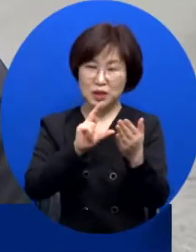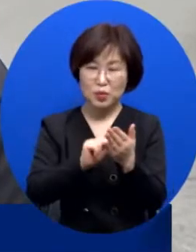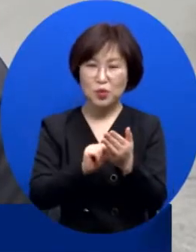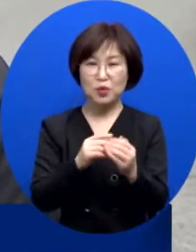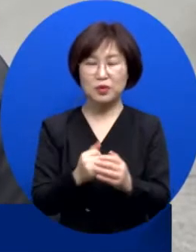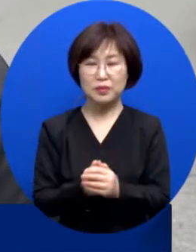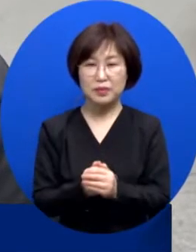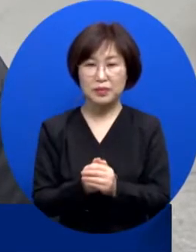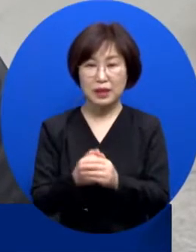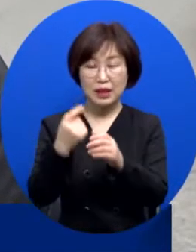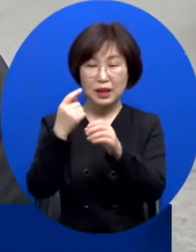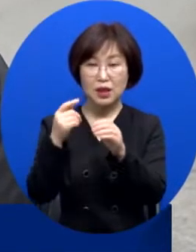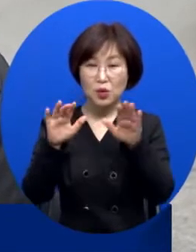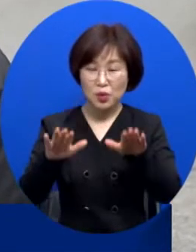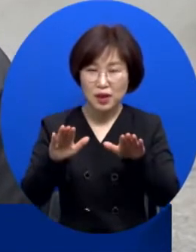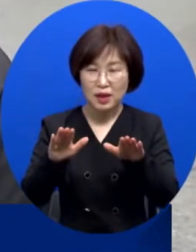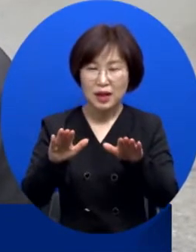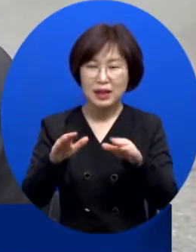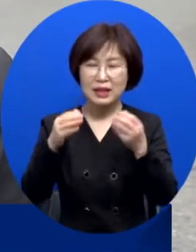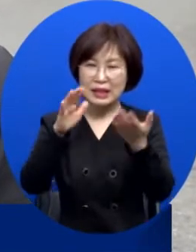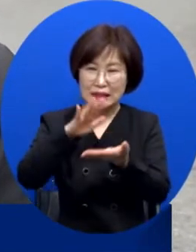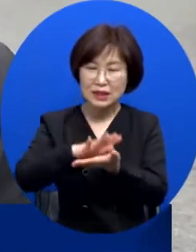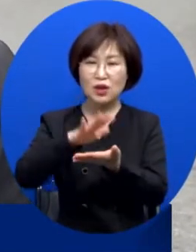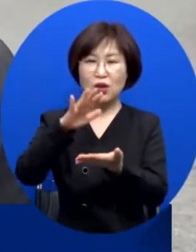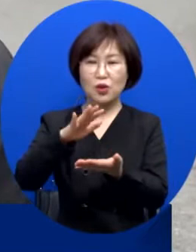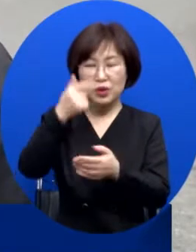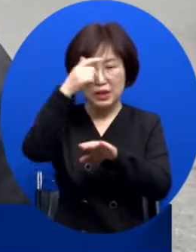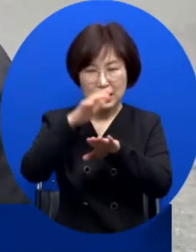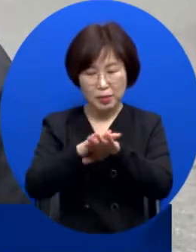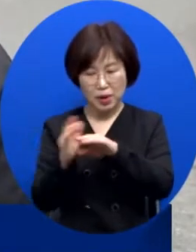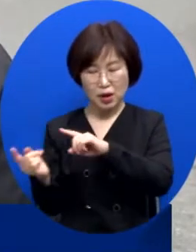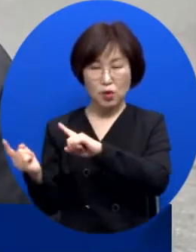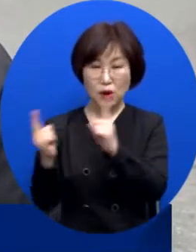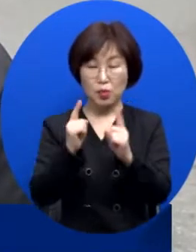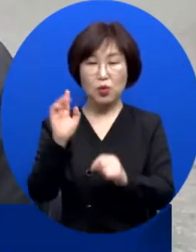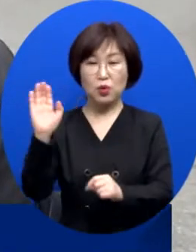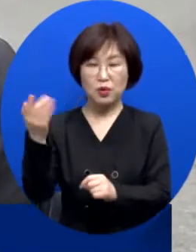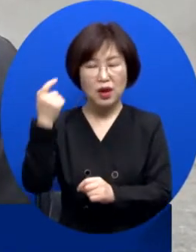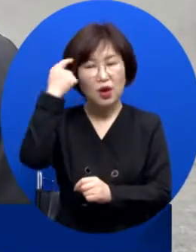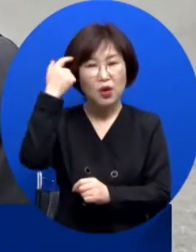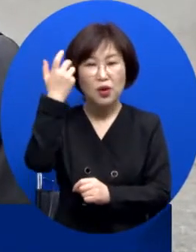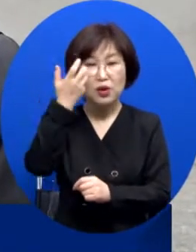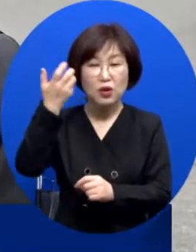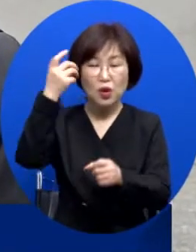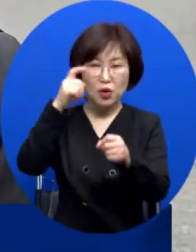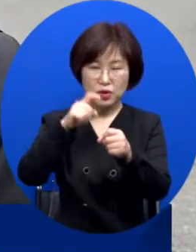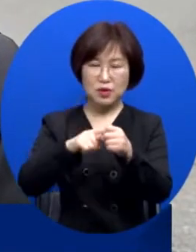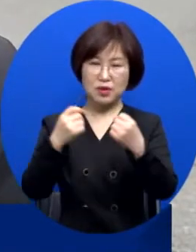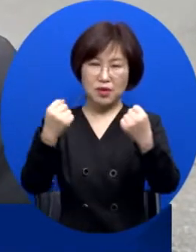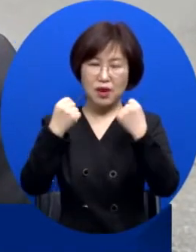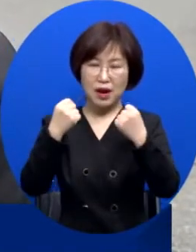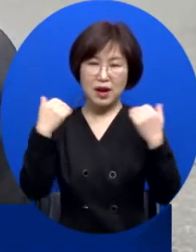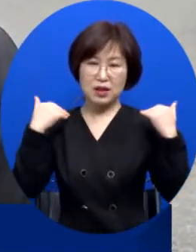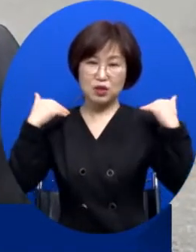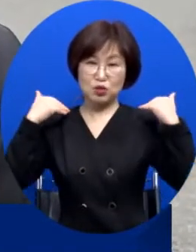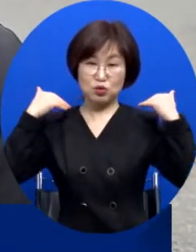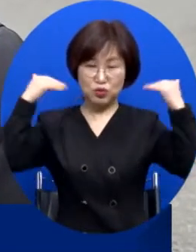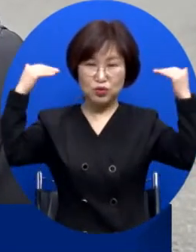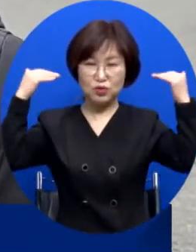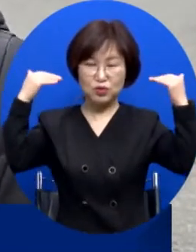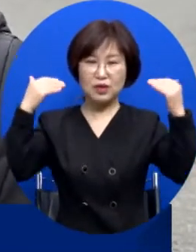내년에는 좀더 뜨거운 예배가 회복되어서 영적으로 건강하고